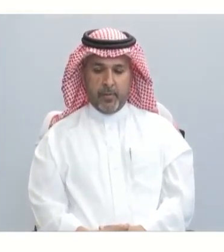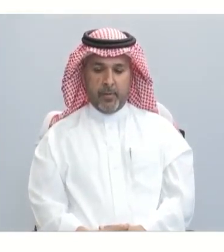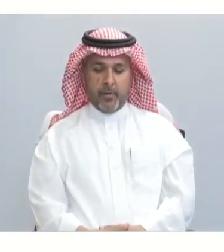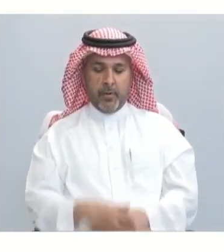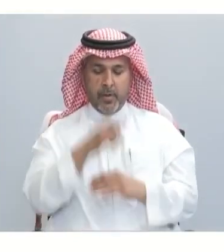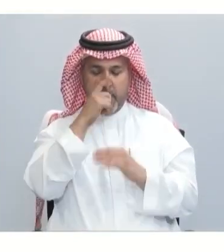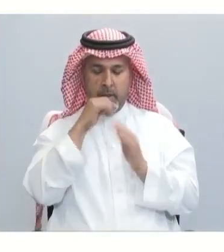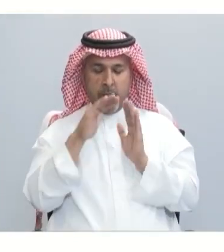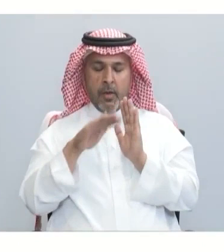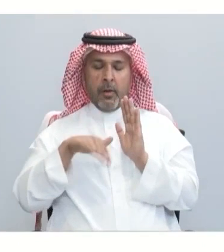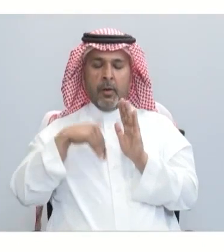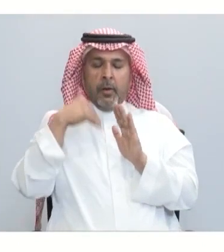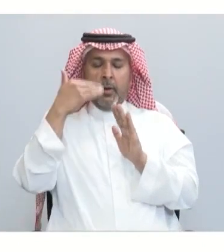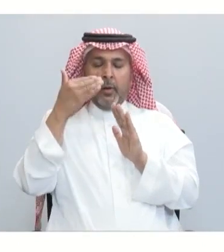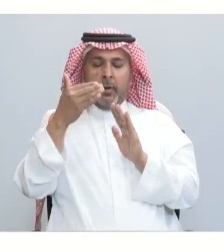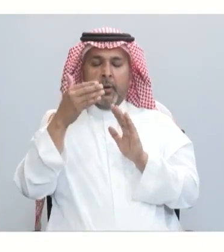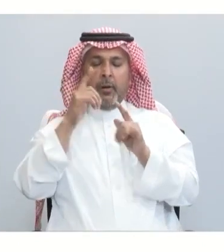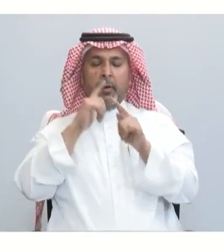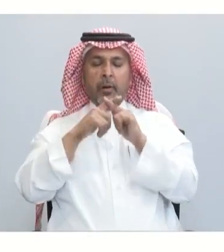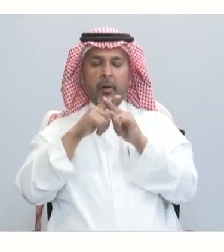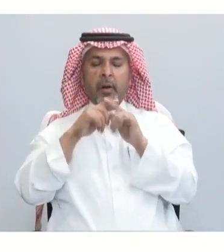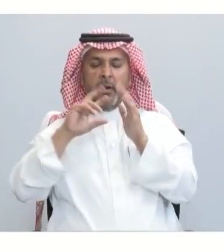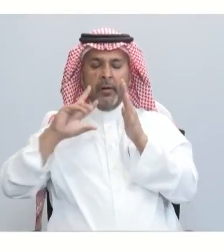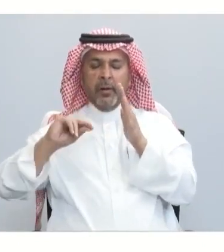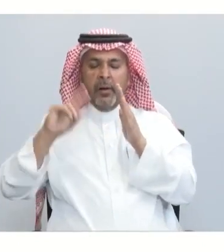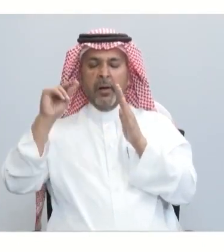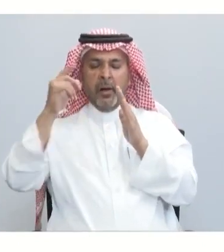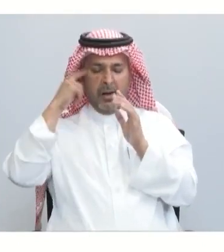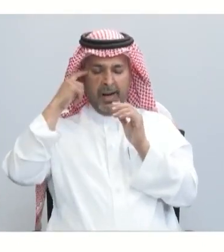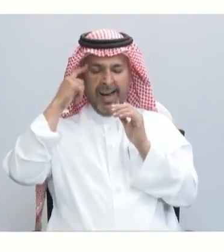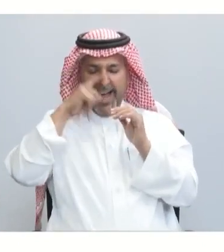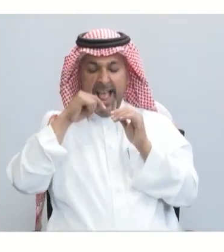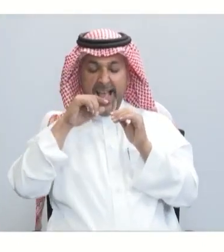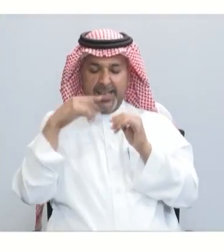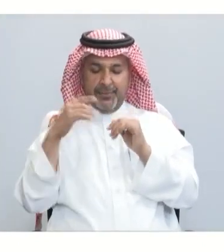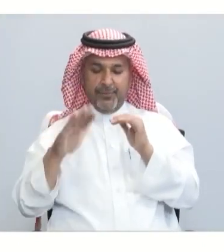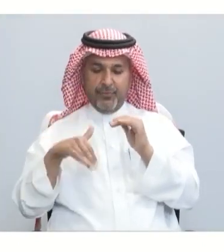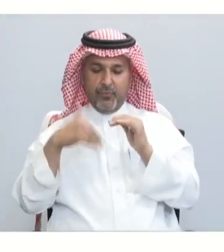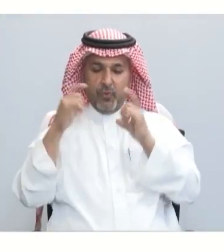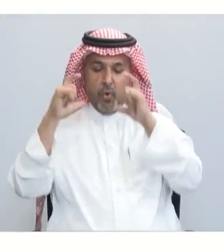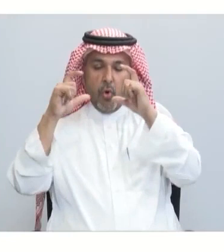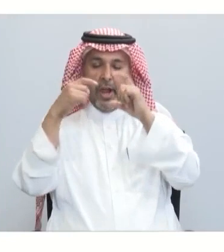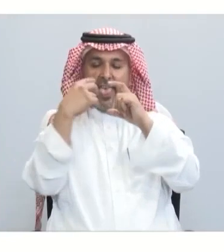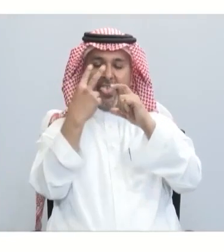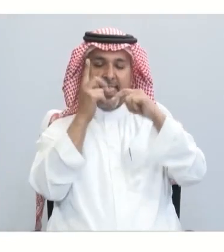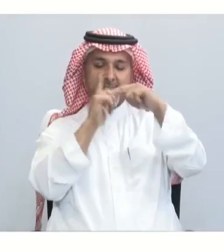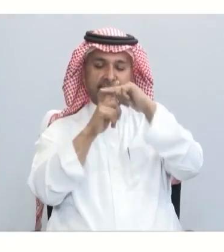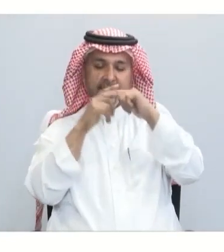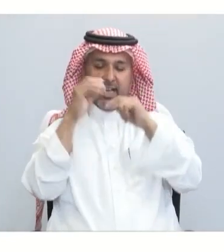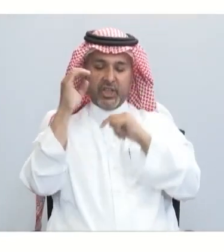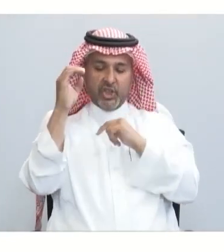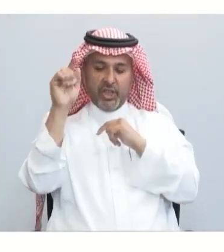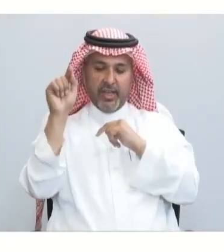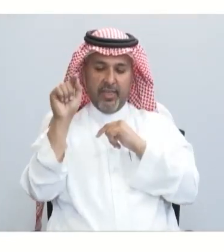للمقام مرافقه اللي هو نفس الحدين لكن اشاره الوسط تختلف السالب صير موجب والموجب سالب